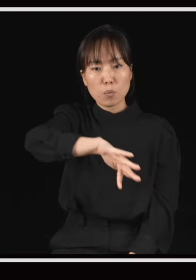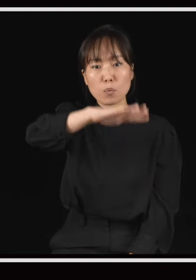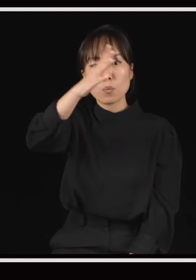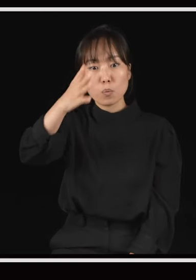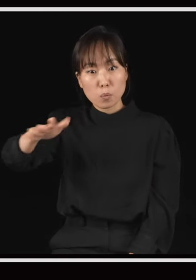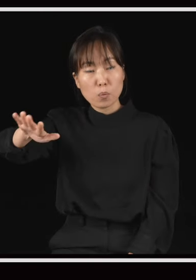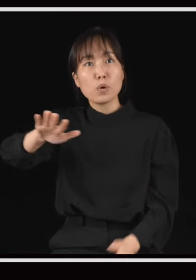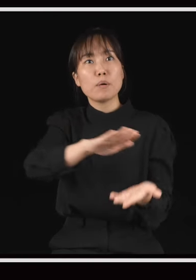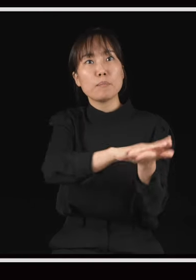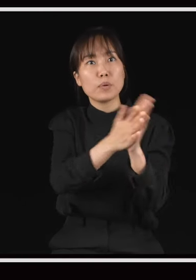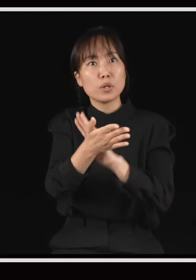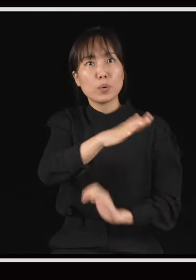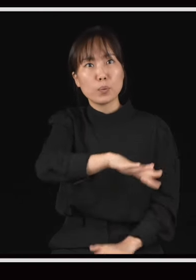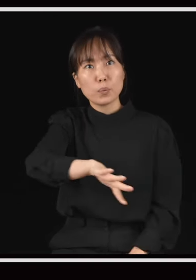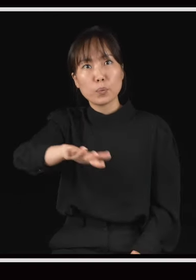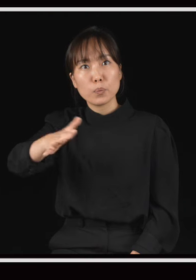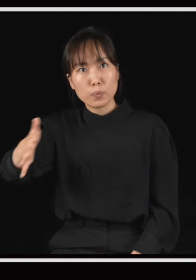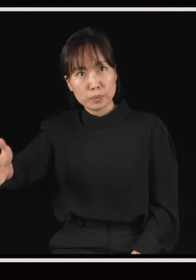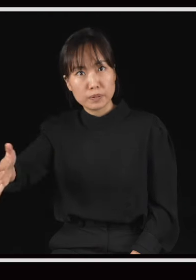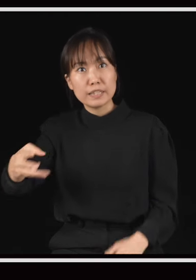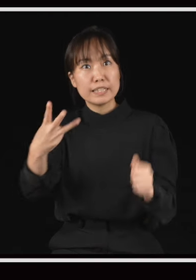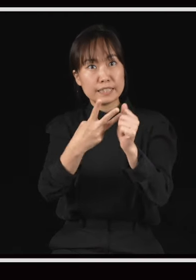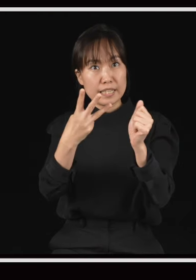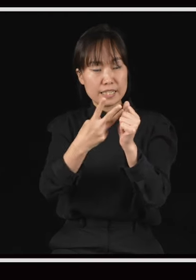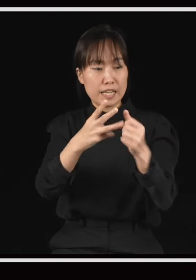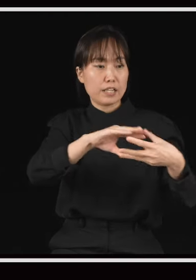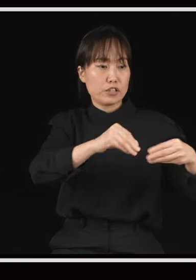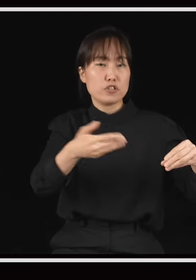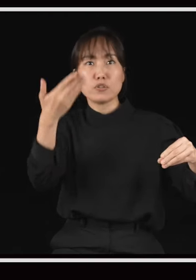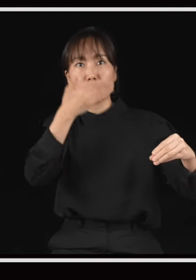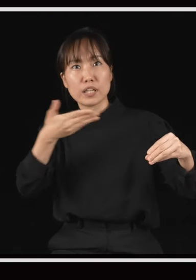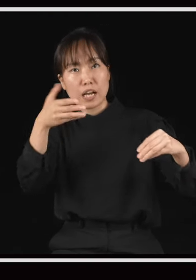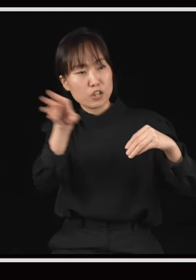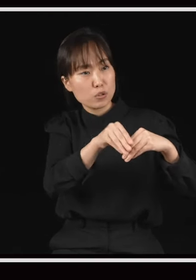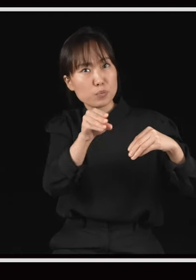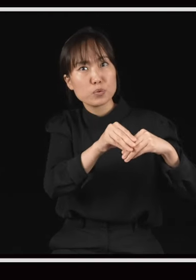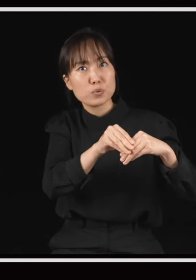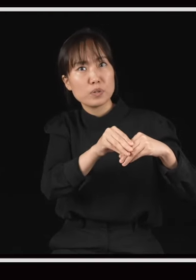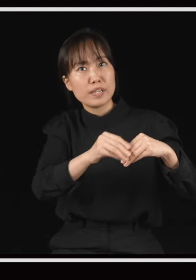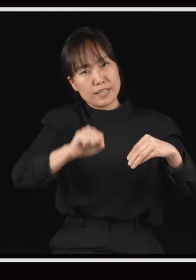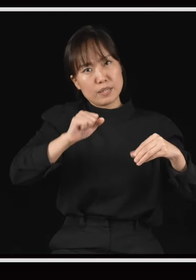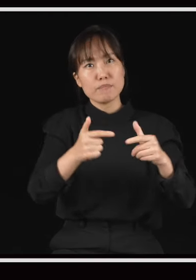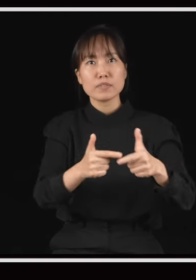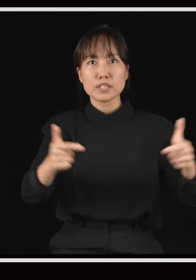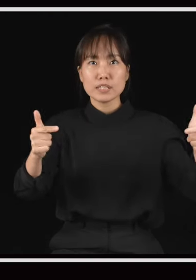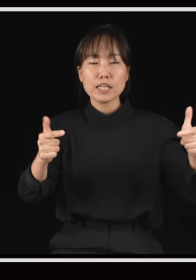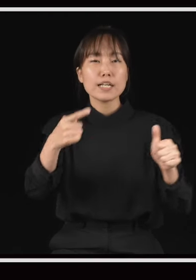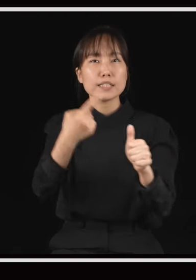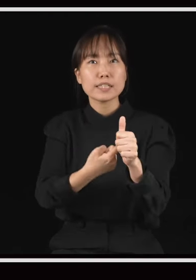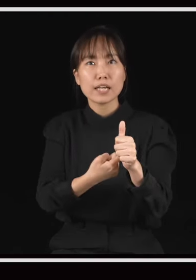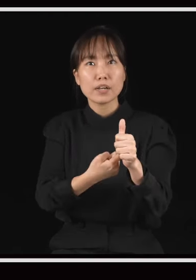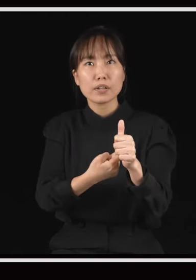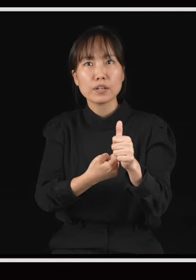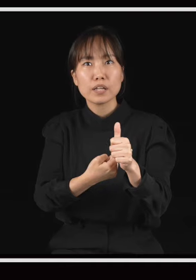성능, 점선을 높여서 요게 없게 만드는, 여기 그거 없게 만드는 그런 방법들이